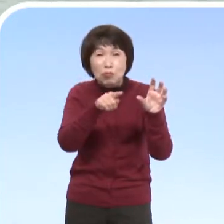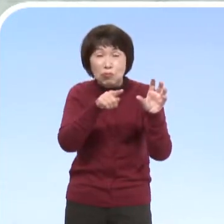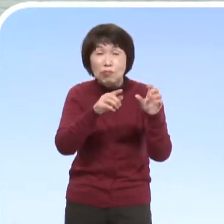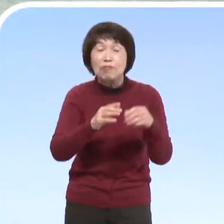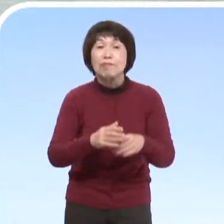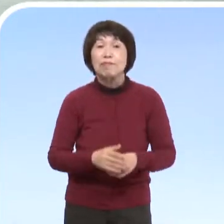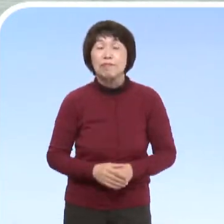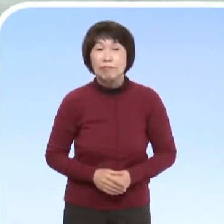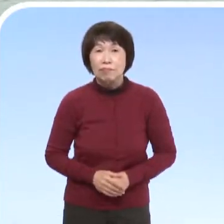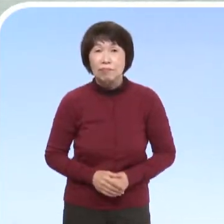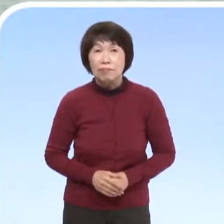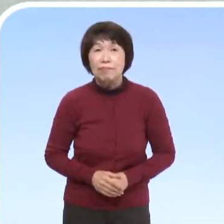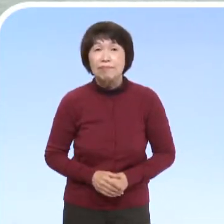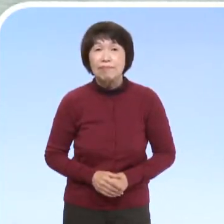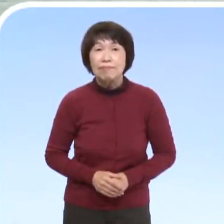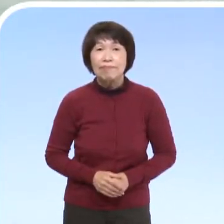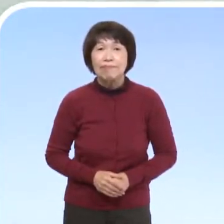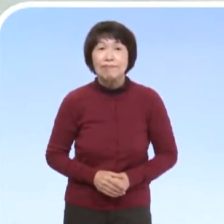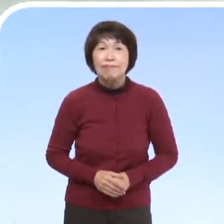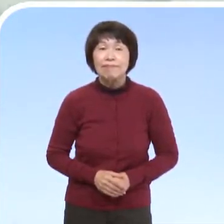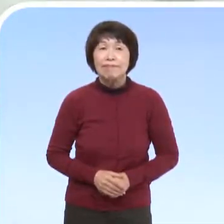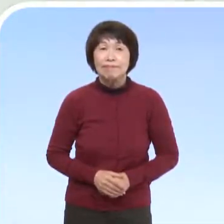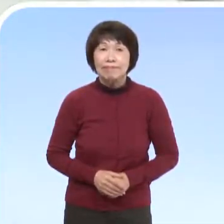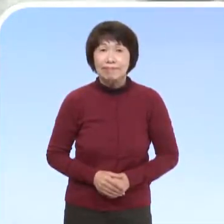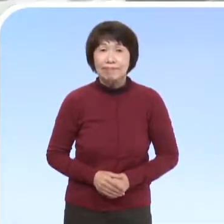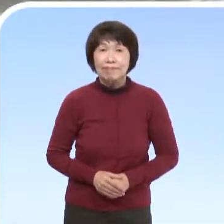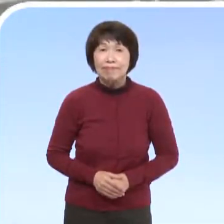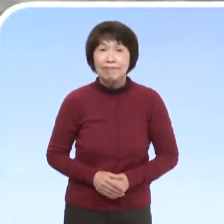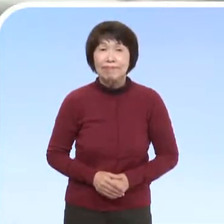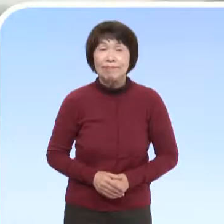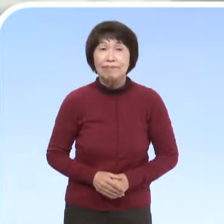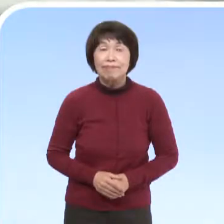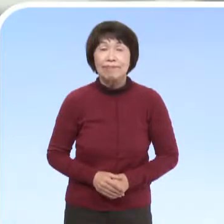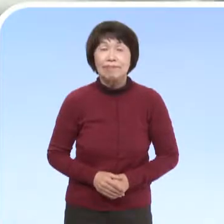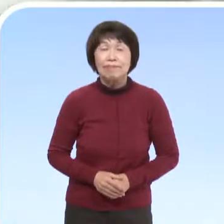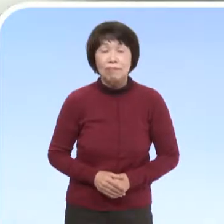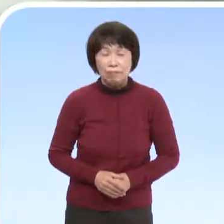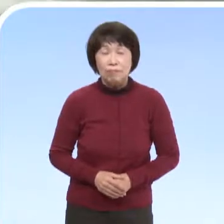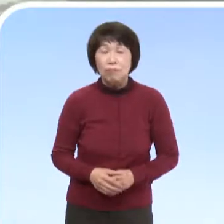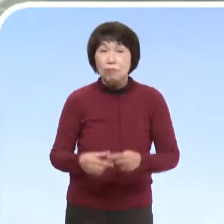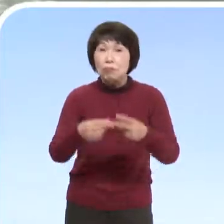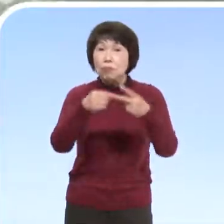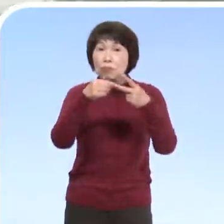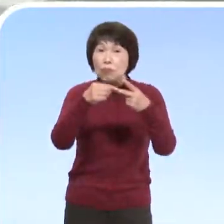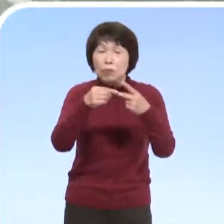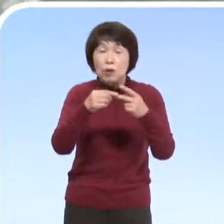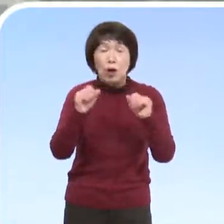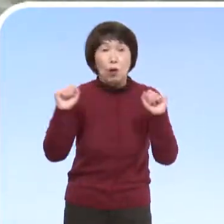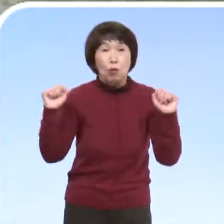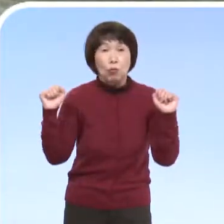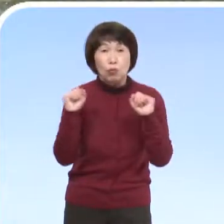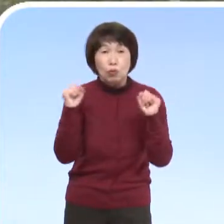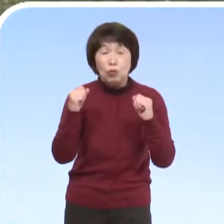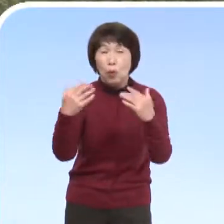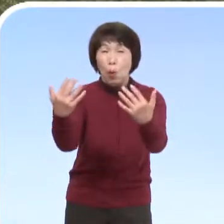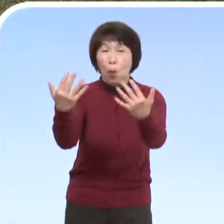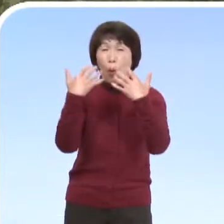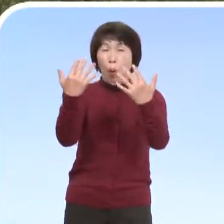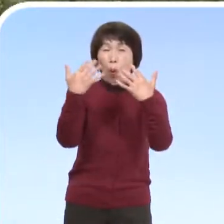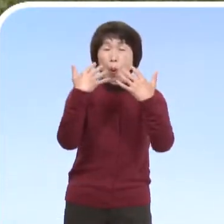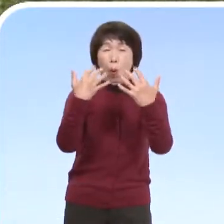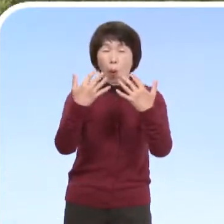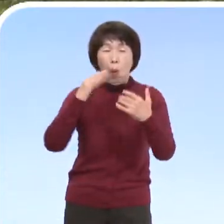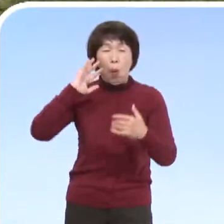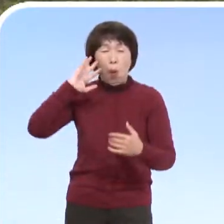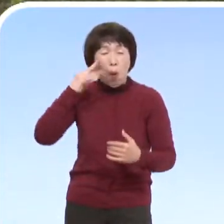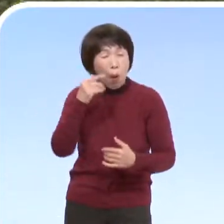からですか。 そうです、そうです、はいはいはい、4つの海峡で挟まれてまして、はあ、冬ですね、特にこれからですけども、季節風が吹